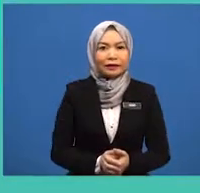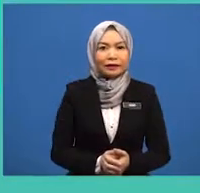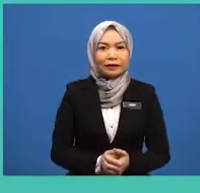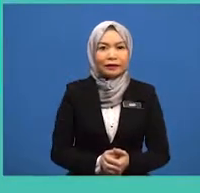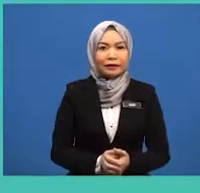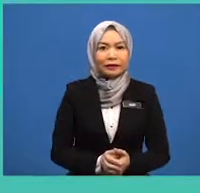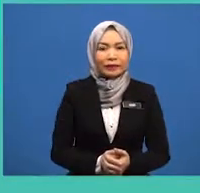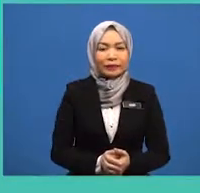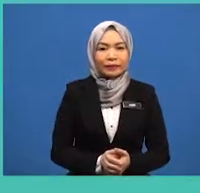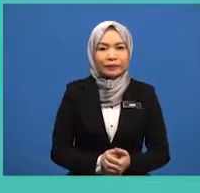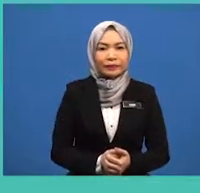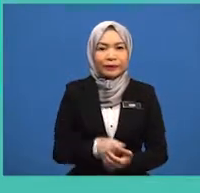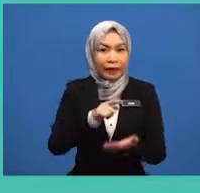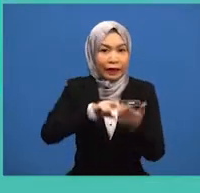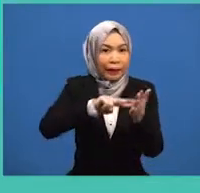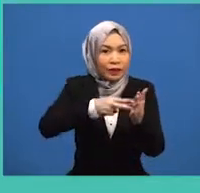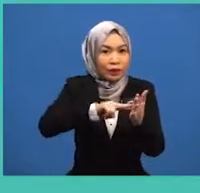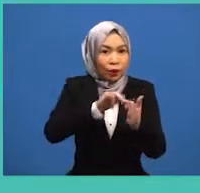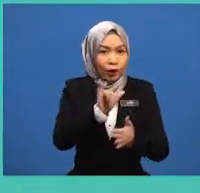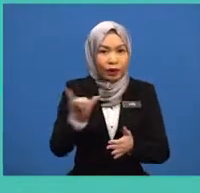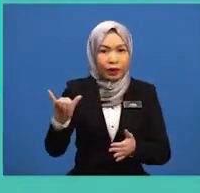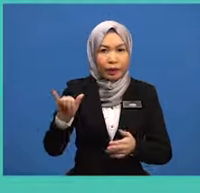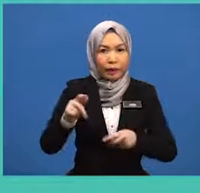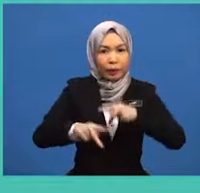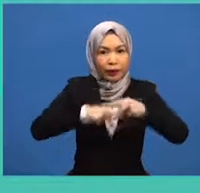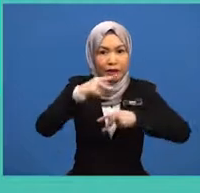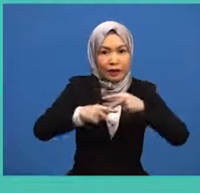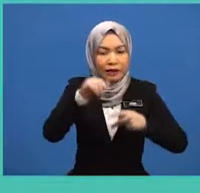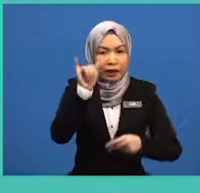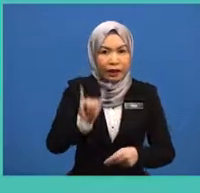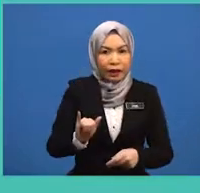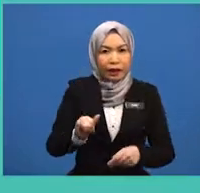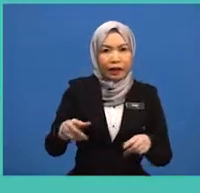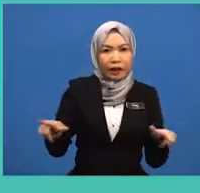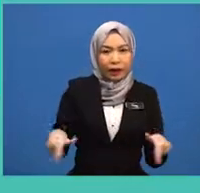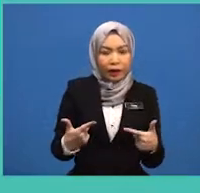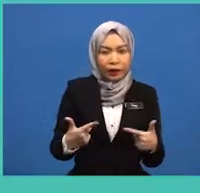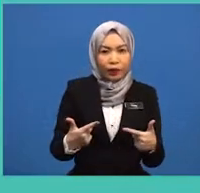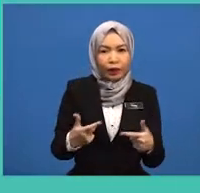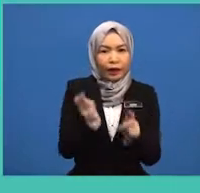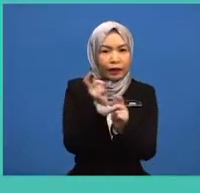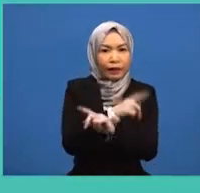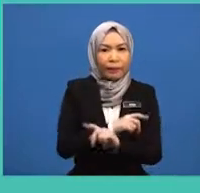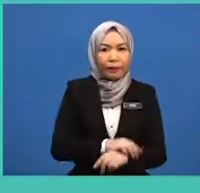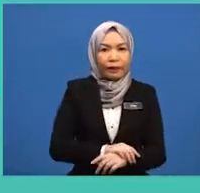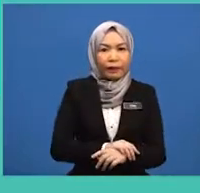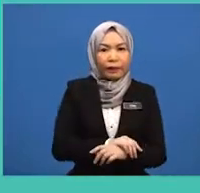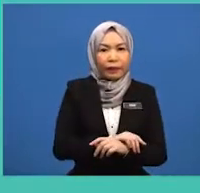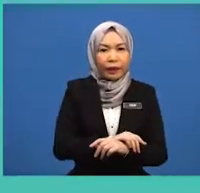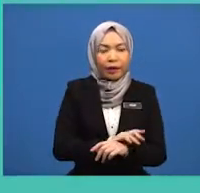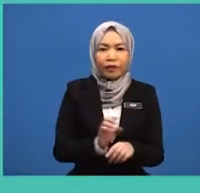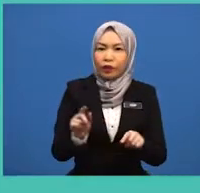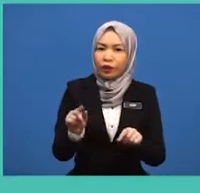Teknik manual bermaksud pemprosesan yang dilakukan tanpa menggunakan mesin.